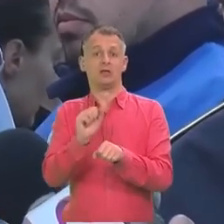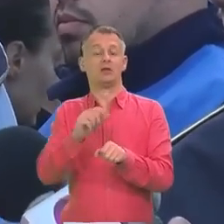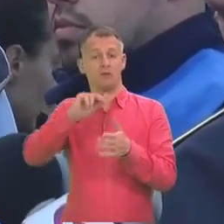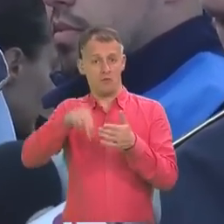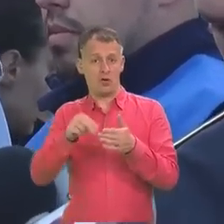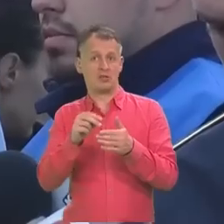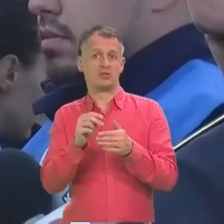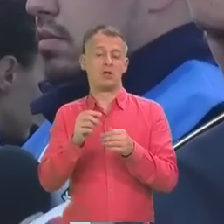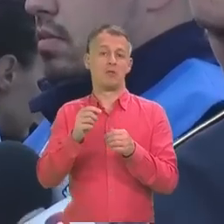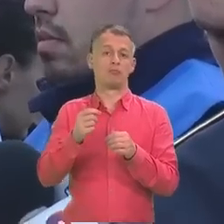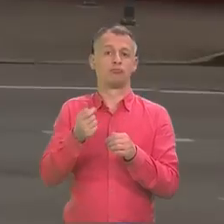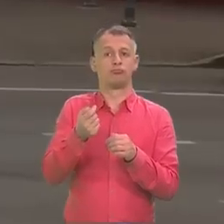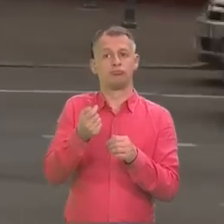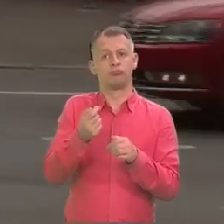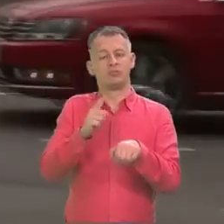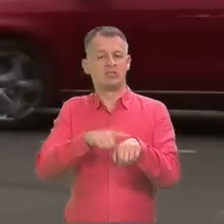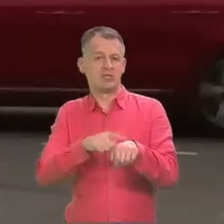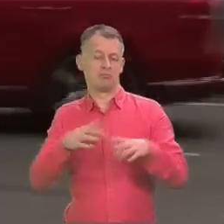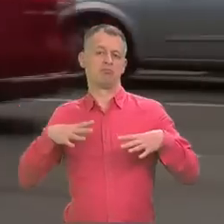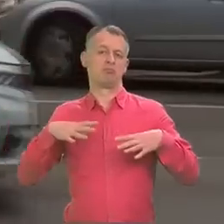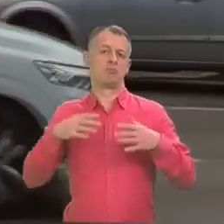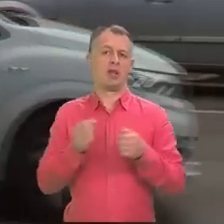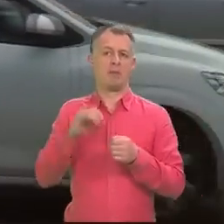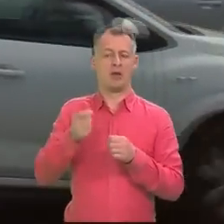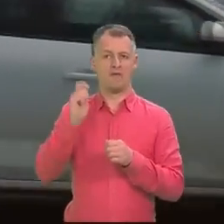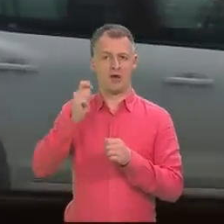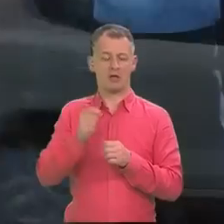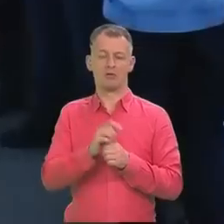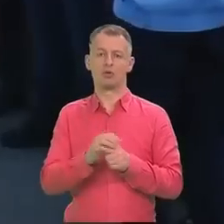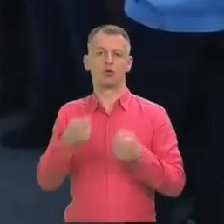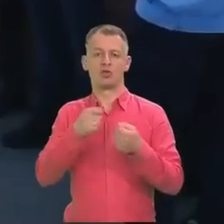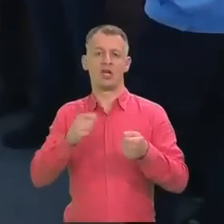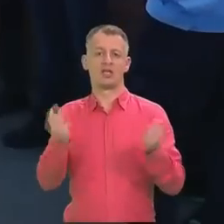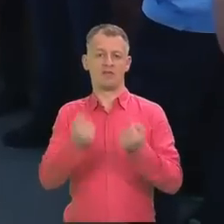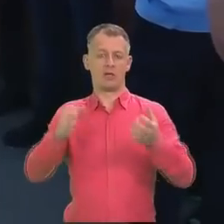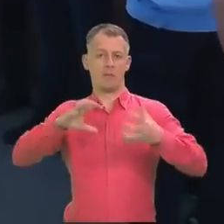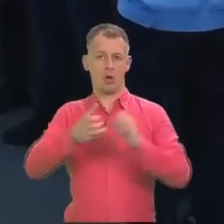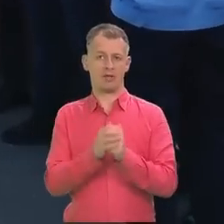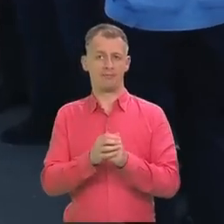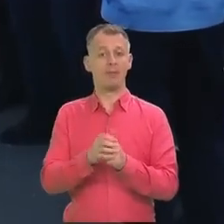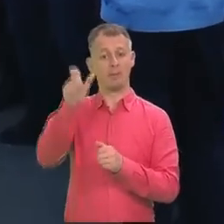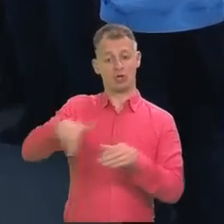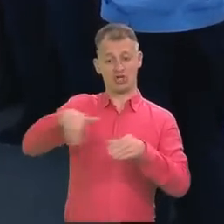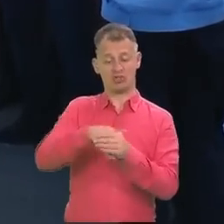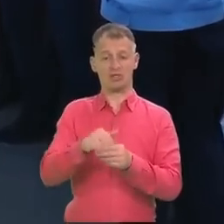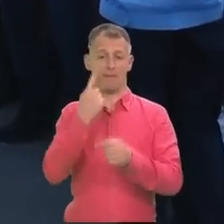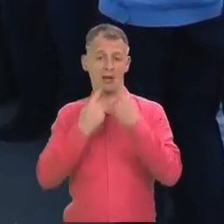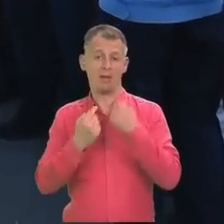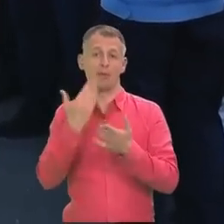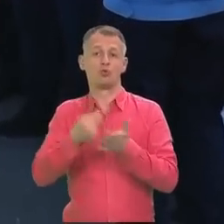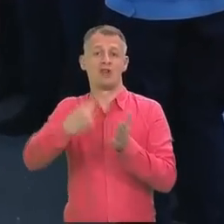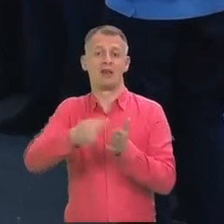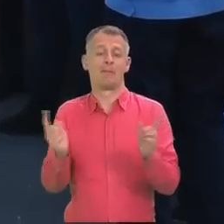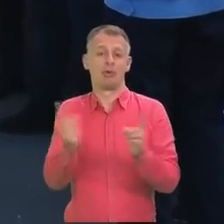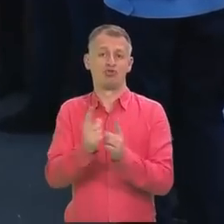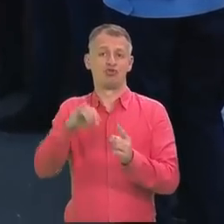măsura arestului preventiv. În rest, toate activitățile sunt blocate. Pe lângă lipsa personalului, angajații se mai plâng și de salariile mici, dar și de